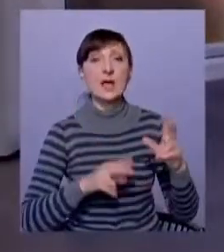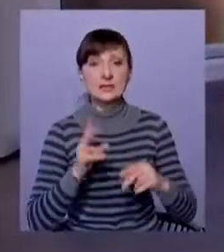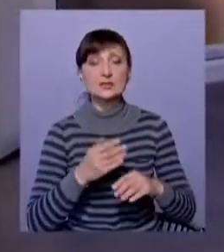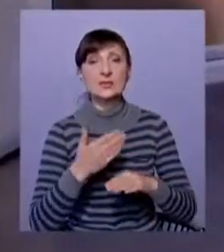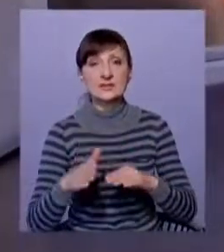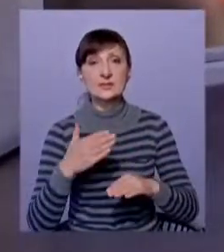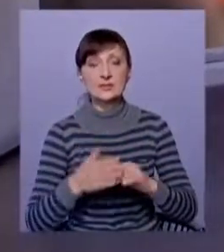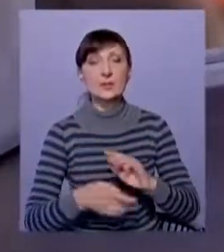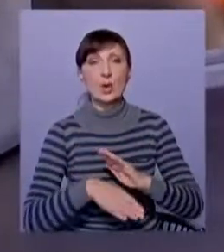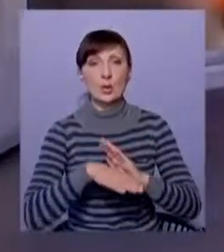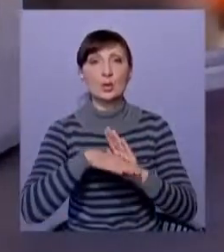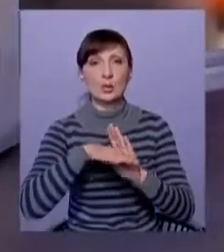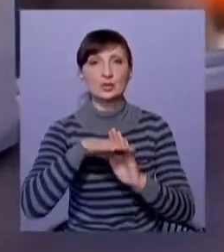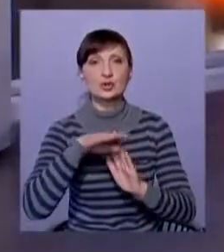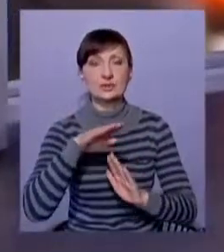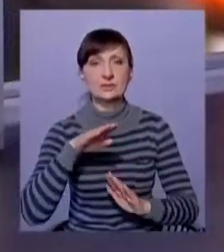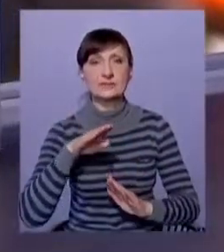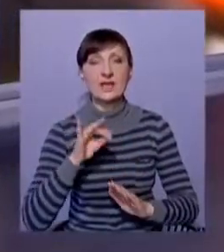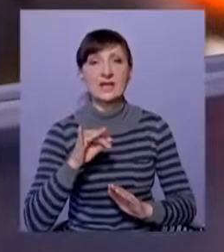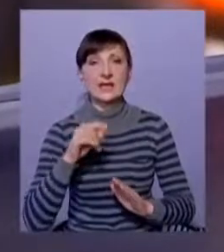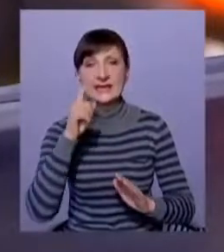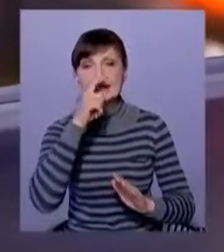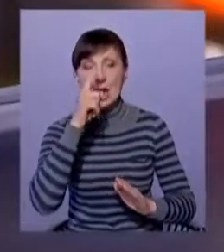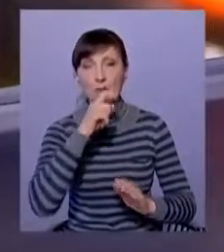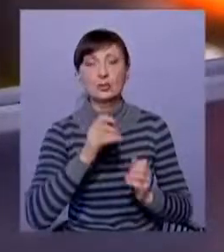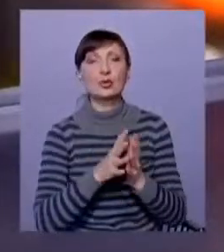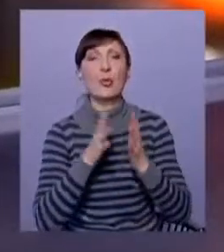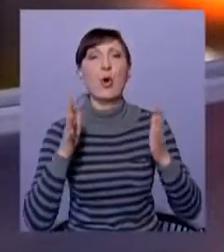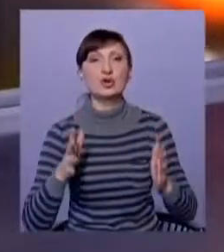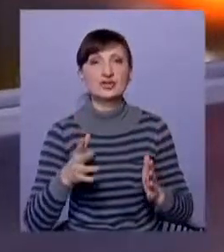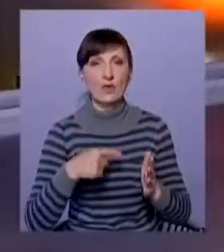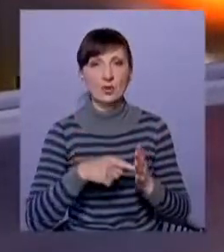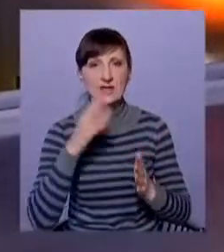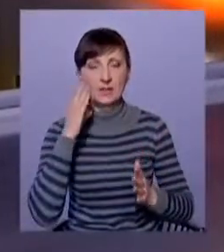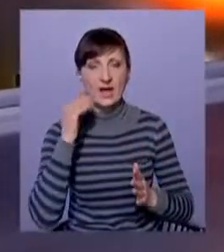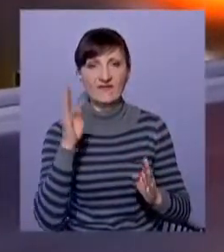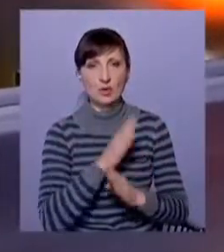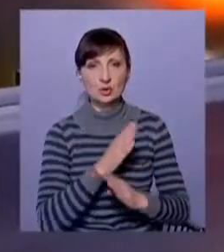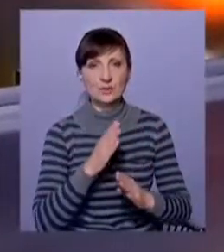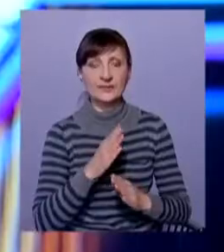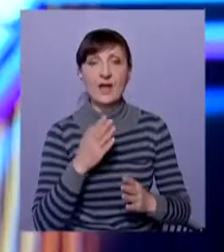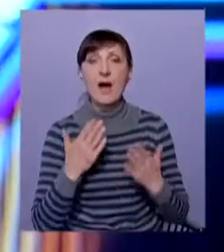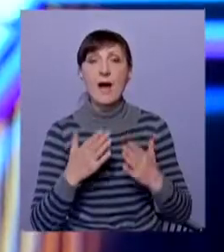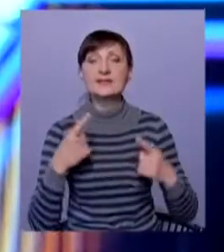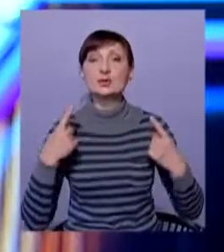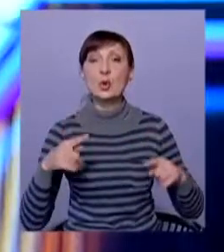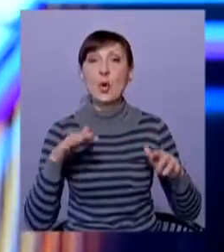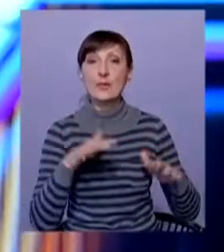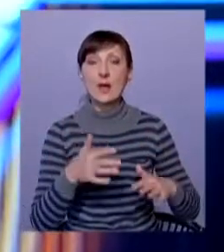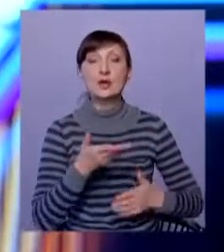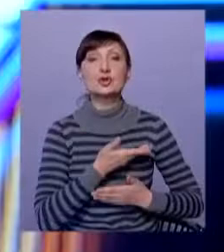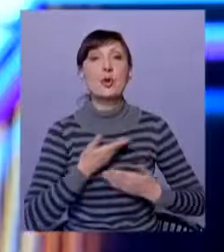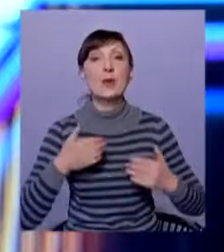будут результаты другие, и содержание кислорода будет уже больше. А если говорить об обратном процессе, о том, что мы